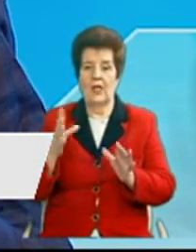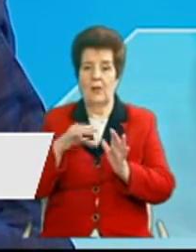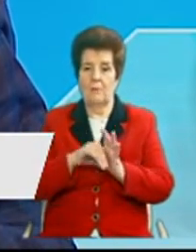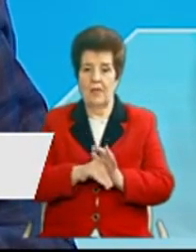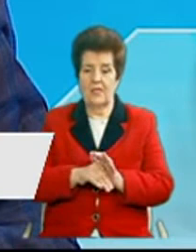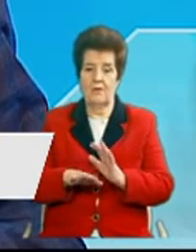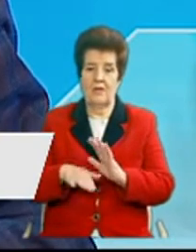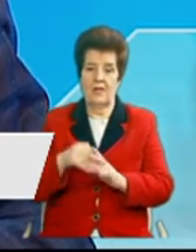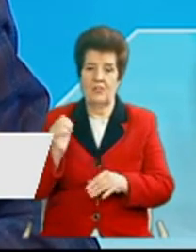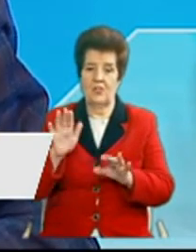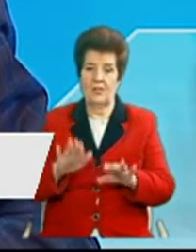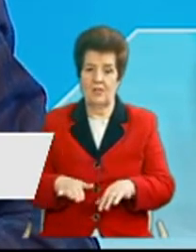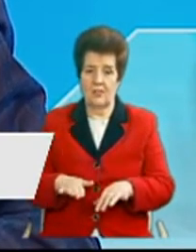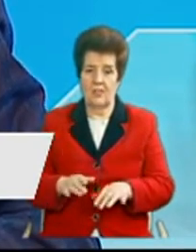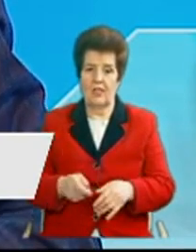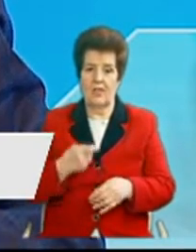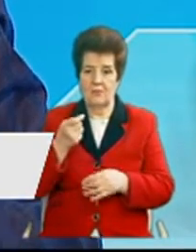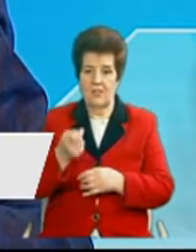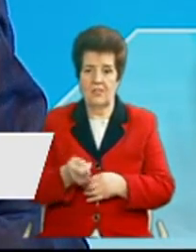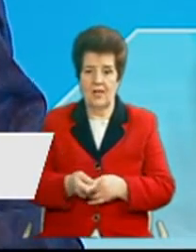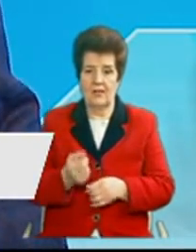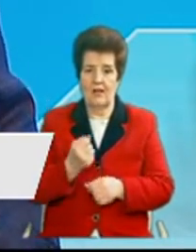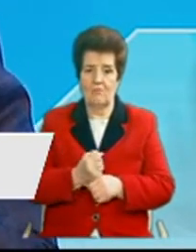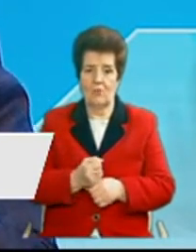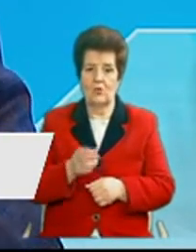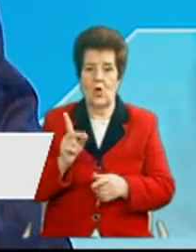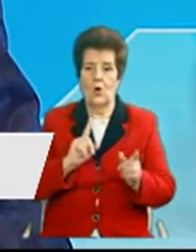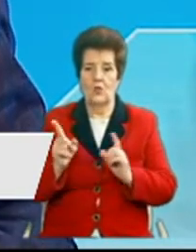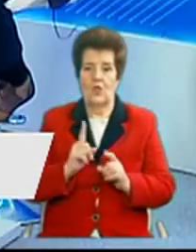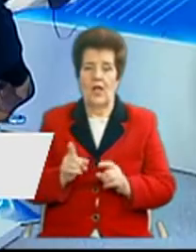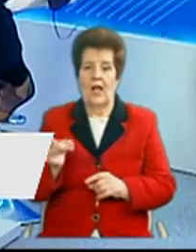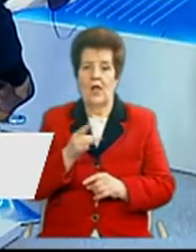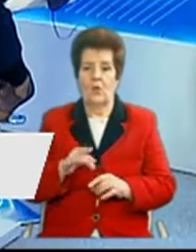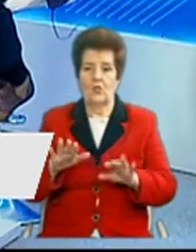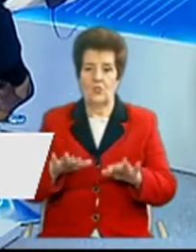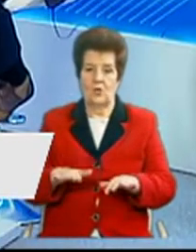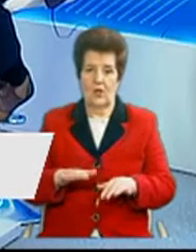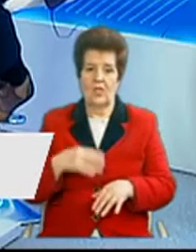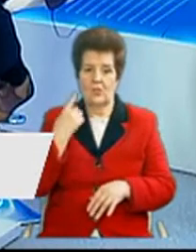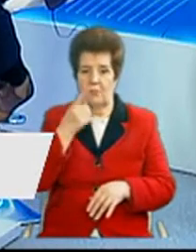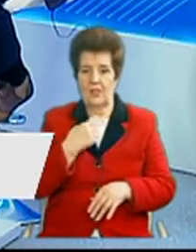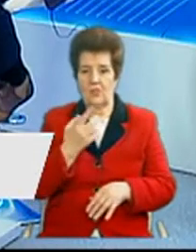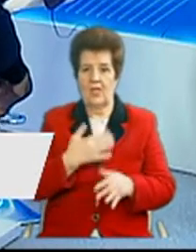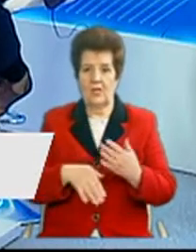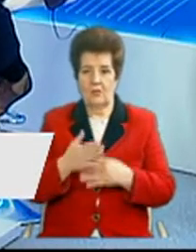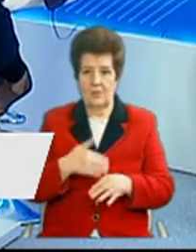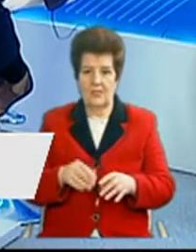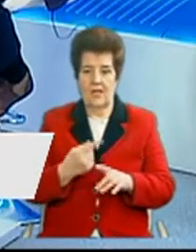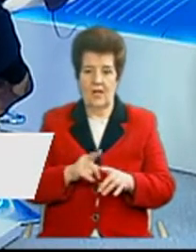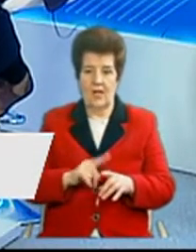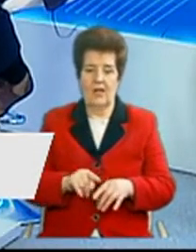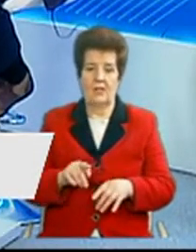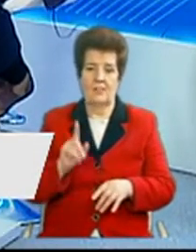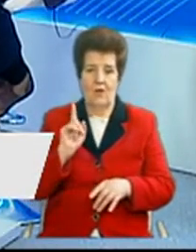În alegerile locale am înaintat la funcții de consilier și raional și local persoane cu dizabilități care sunt